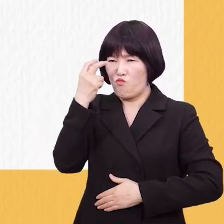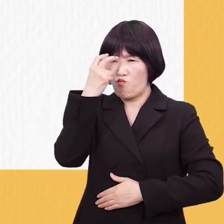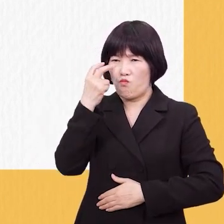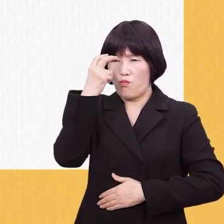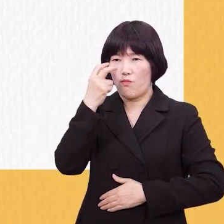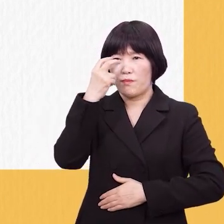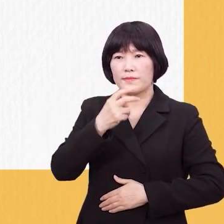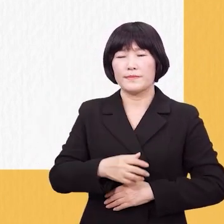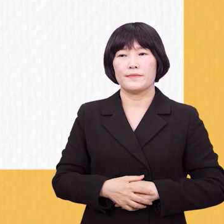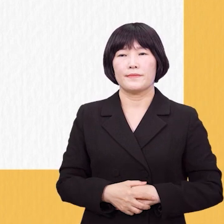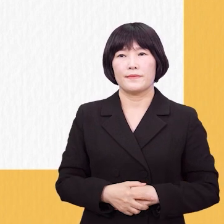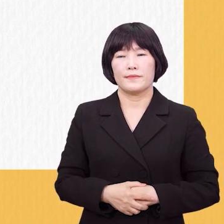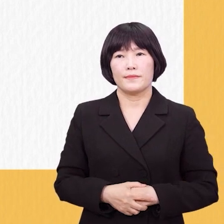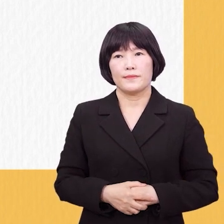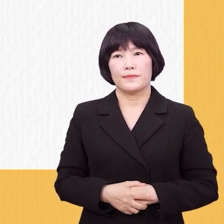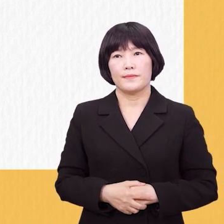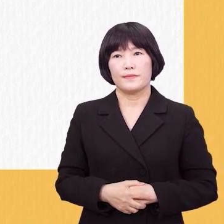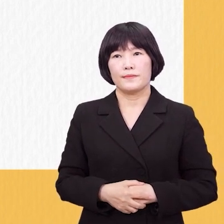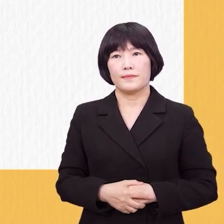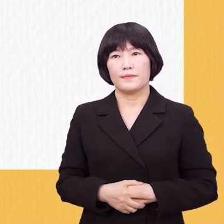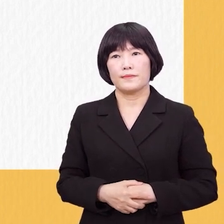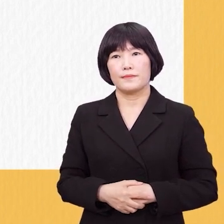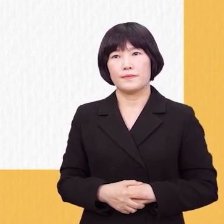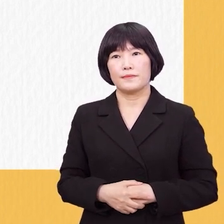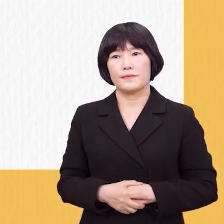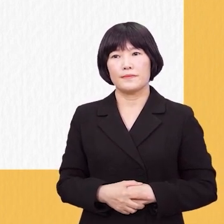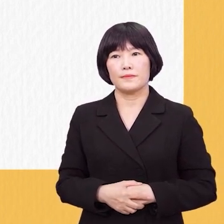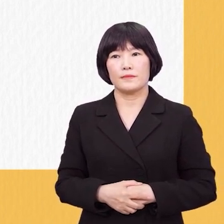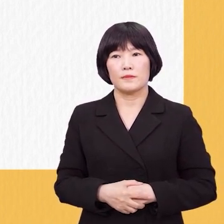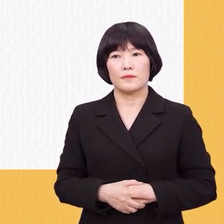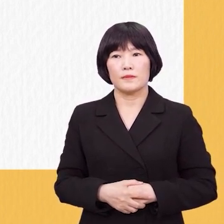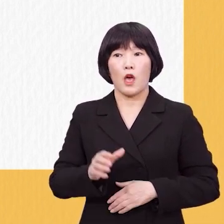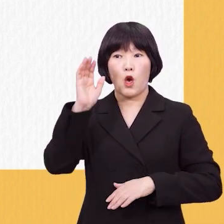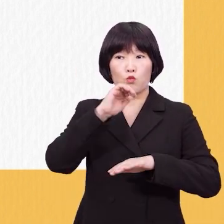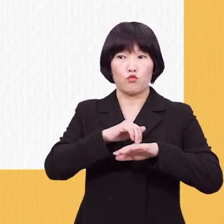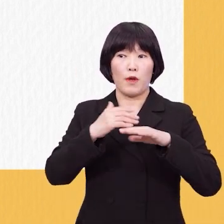한국장애인개발원에서는 연 1회 기관별 현장 모니터링을 진행합니다.